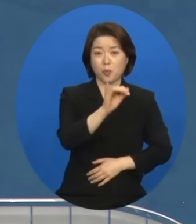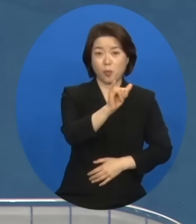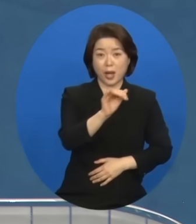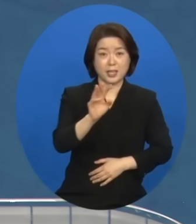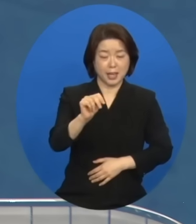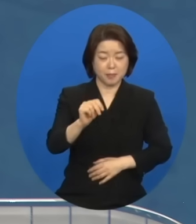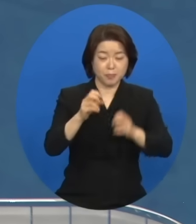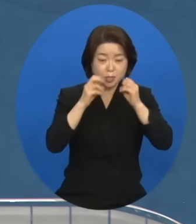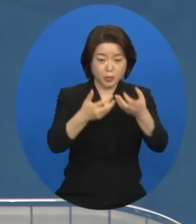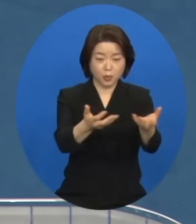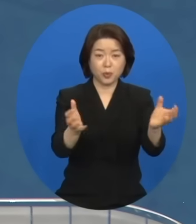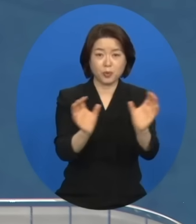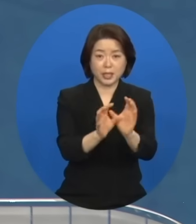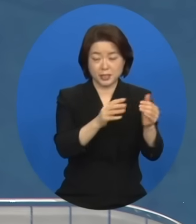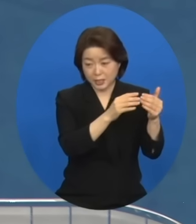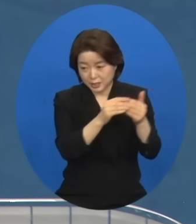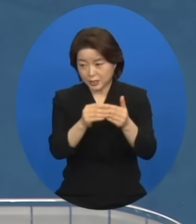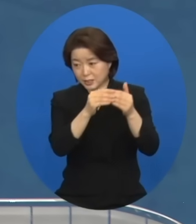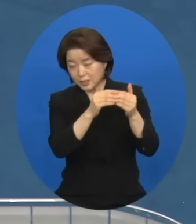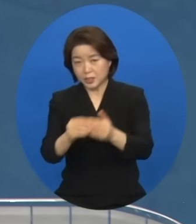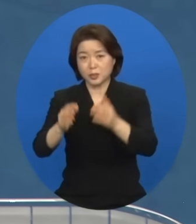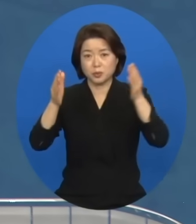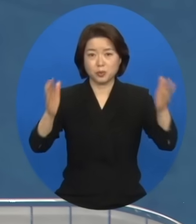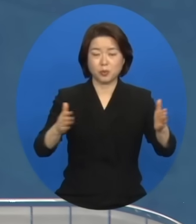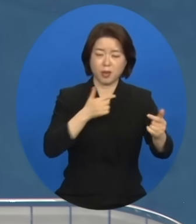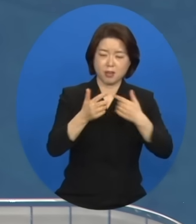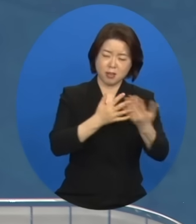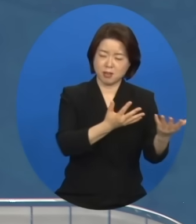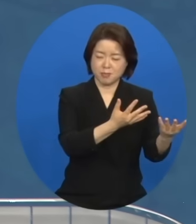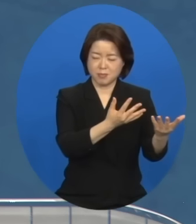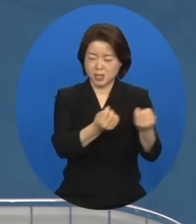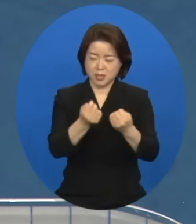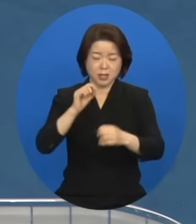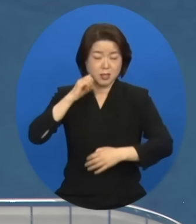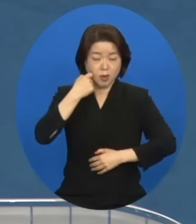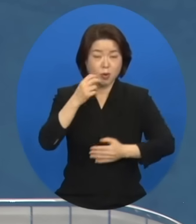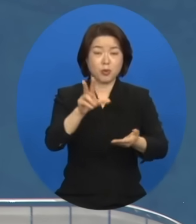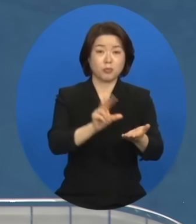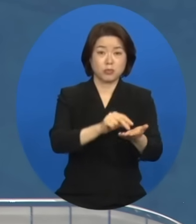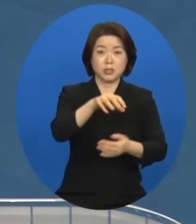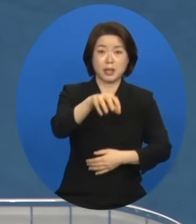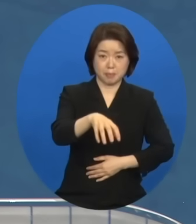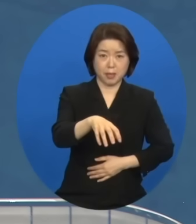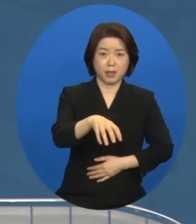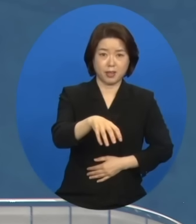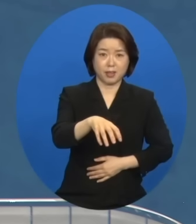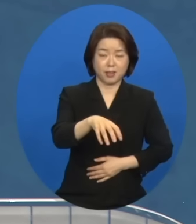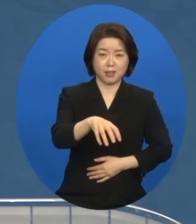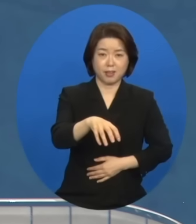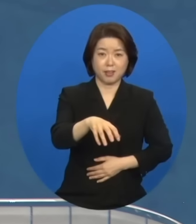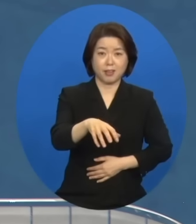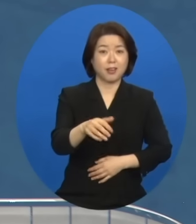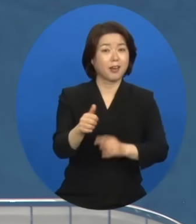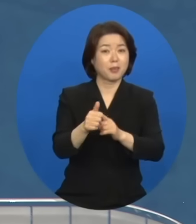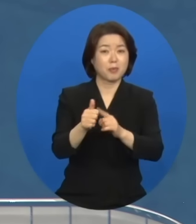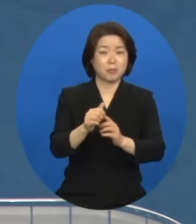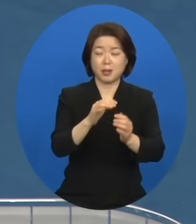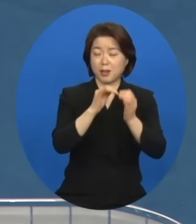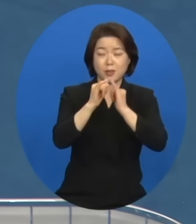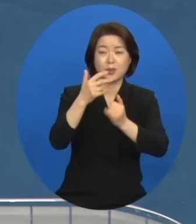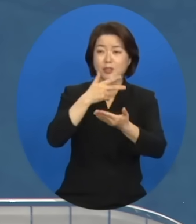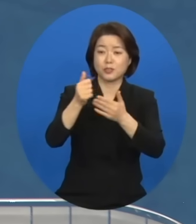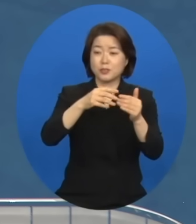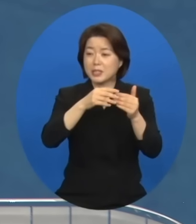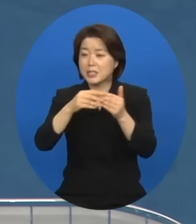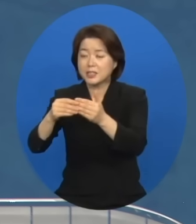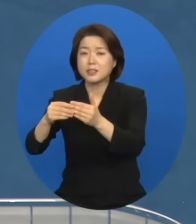YM이라는 선교단체를 이끌어가는 동안에 겪게 되는 수많은 어려운 문제들 앞에서 그는 훌륭하게 주의